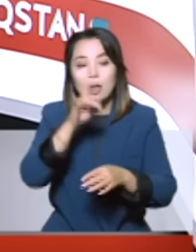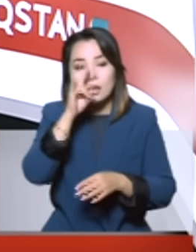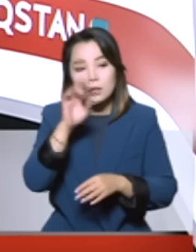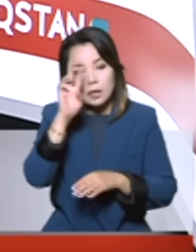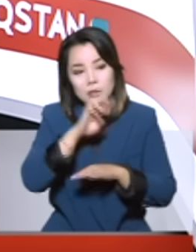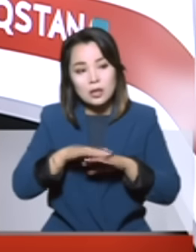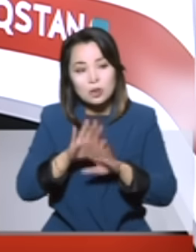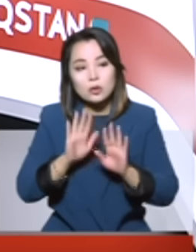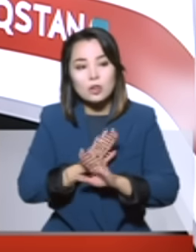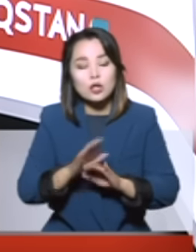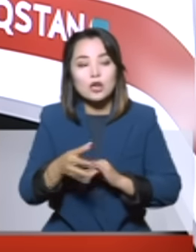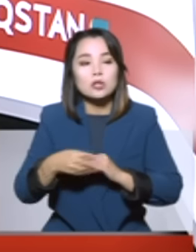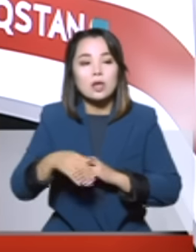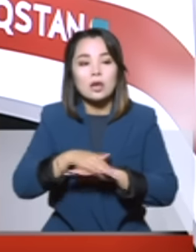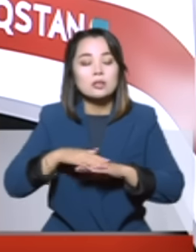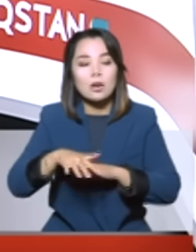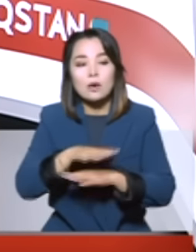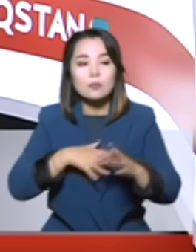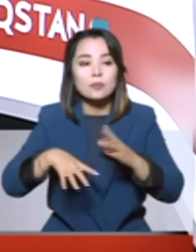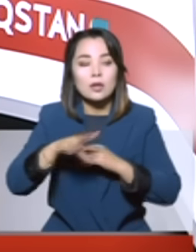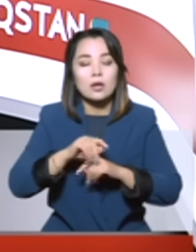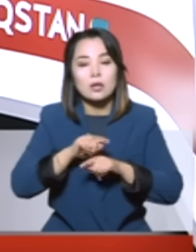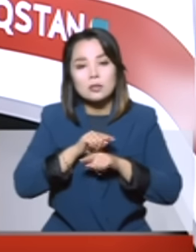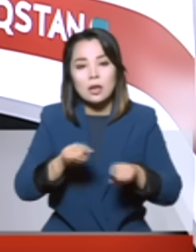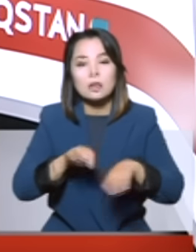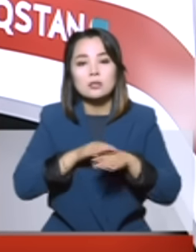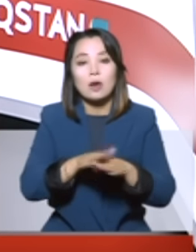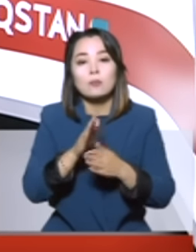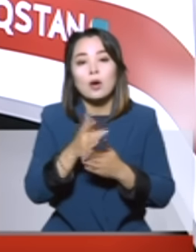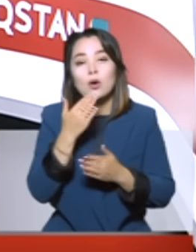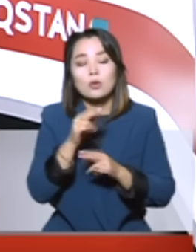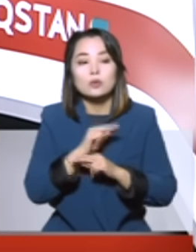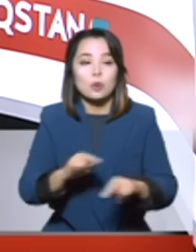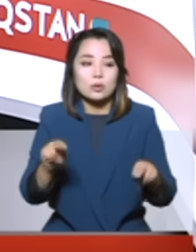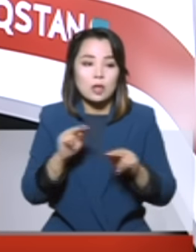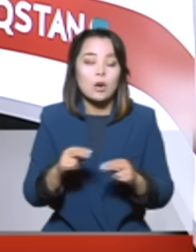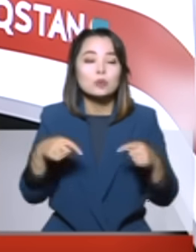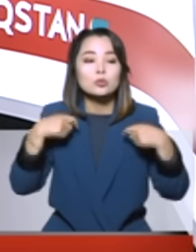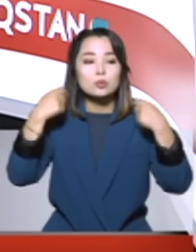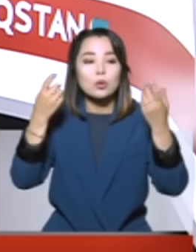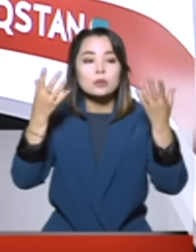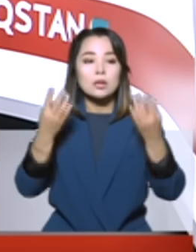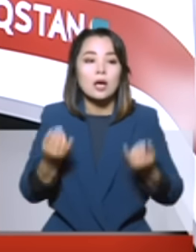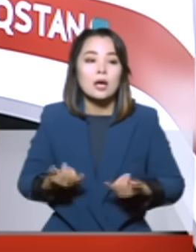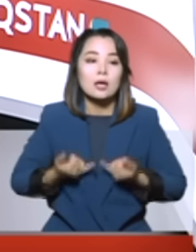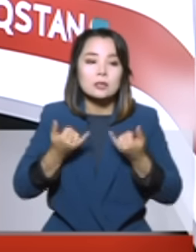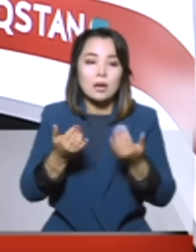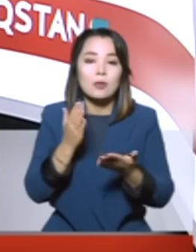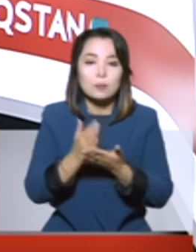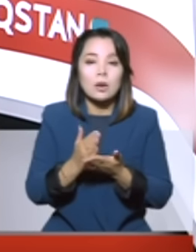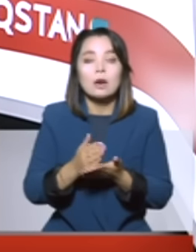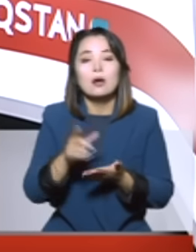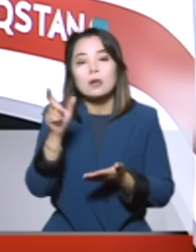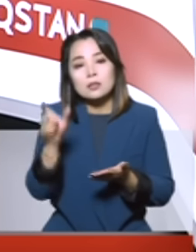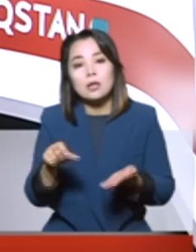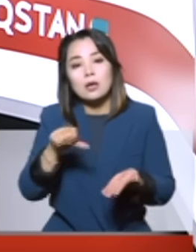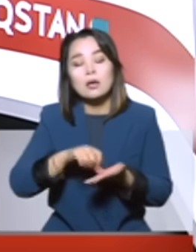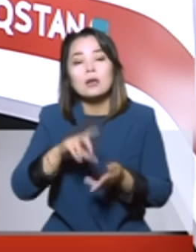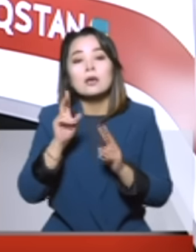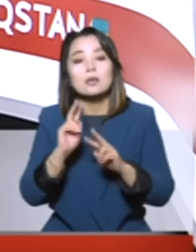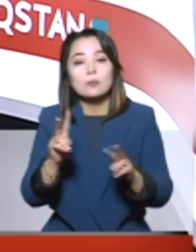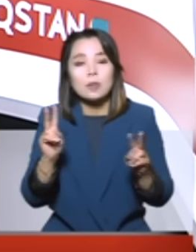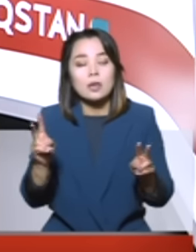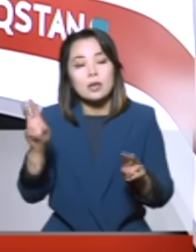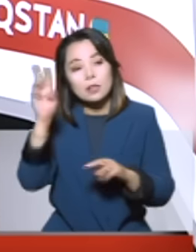ғана емес, жер жаһан түгел сусындап жүргені рас. Бірақ ұлт ұстазының туған күні, туындылары, жалпы хакімнің кім екені